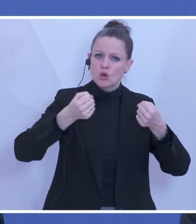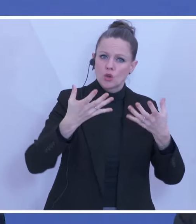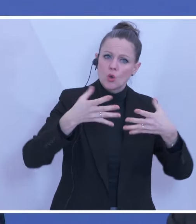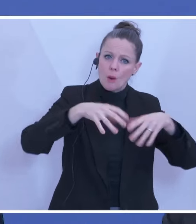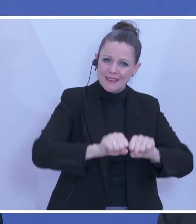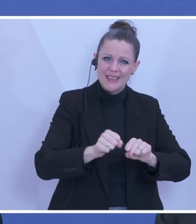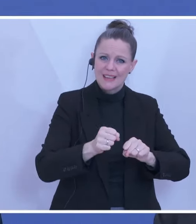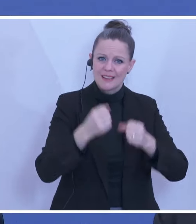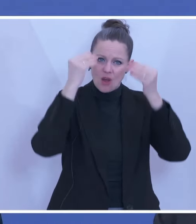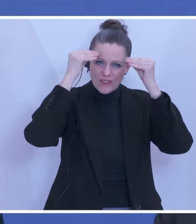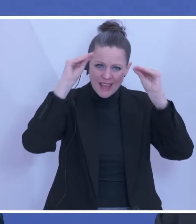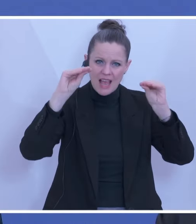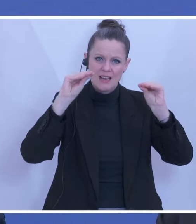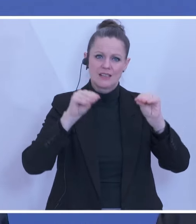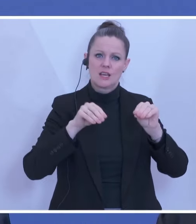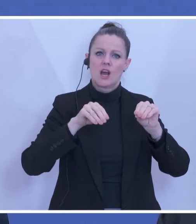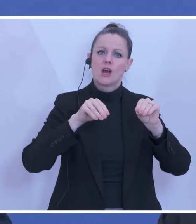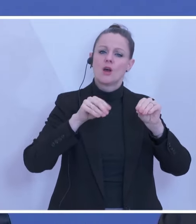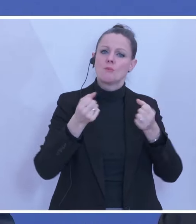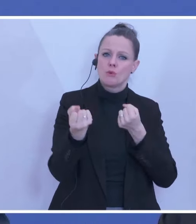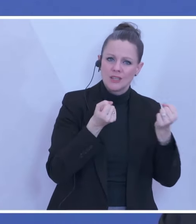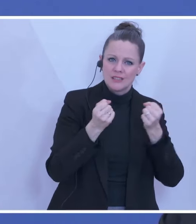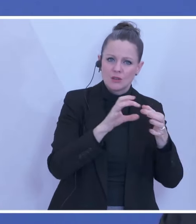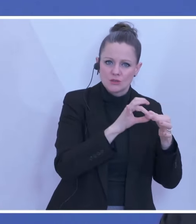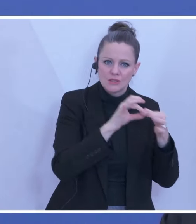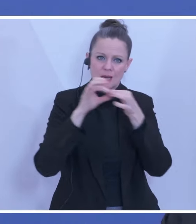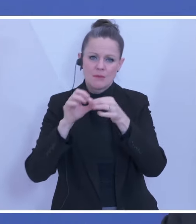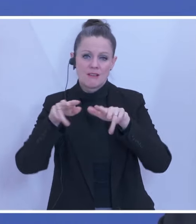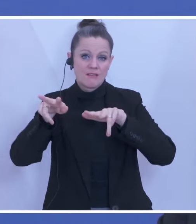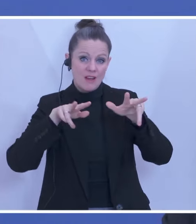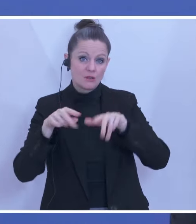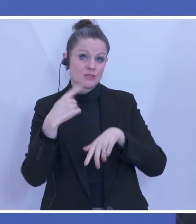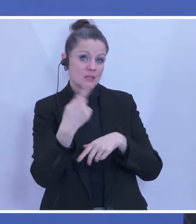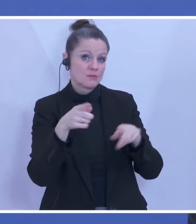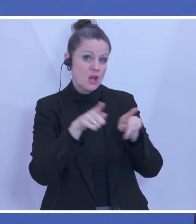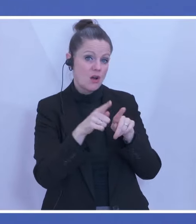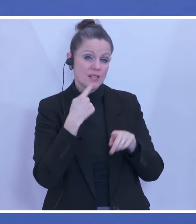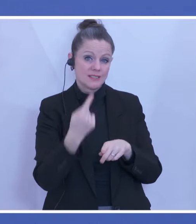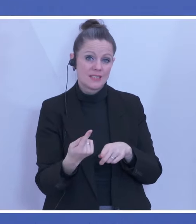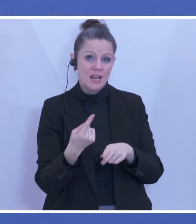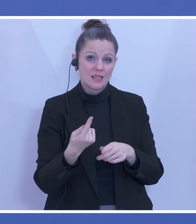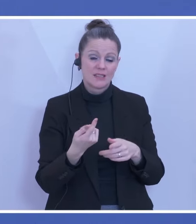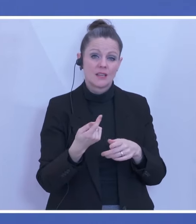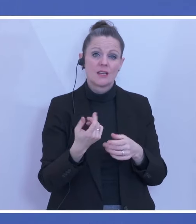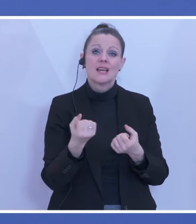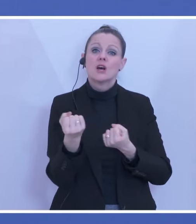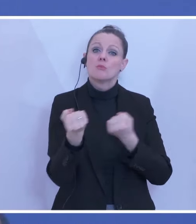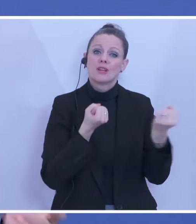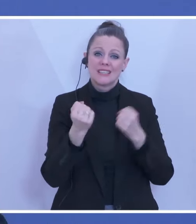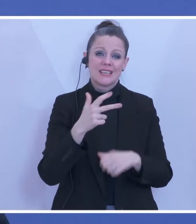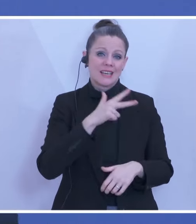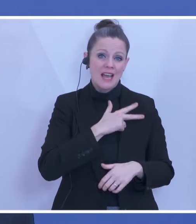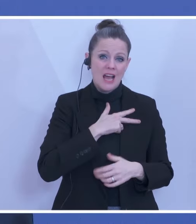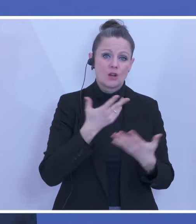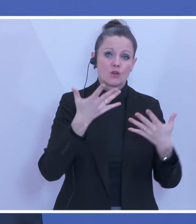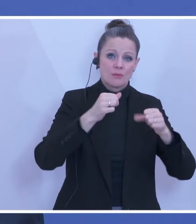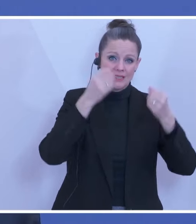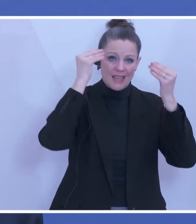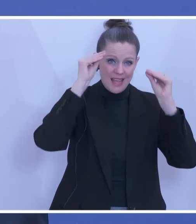beschäftigt und was das dann mit Verwaltung zu tun hat, aber er hat natürlich auch gesagt, kompetente und ehrliche Realpolitik, frei